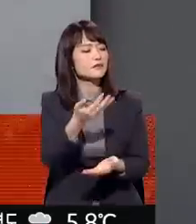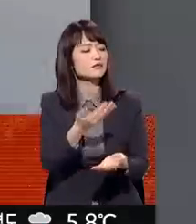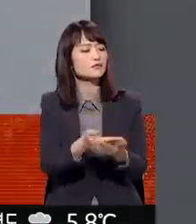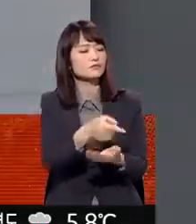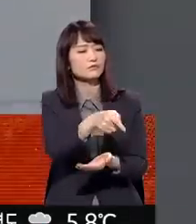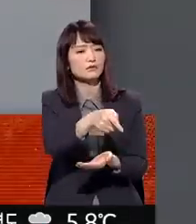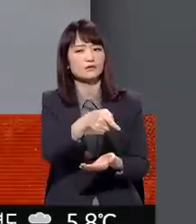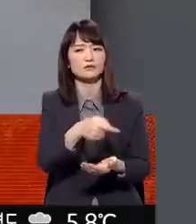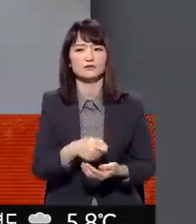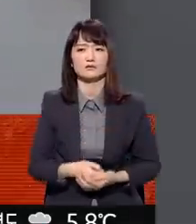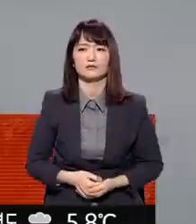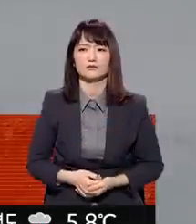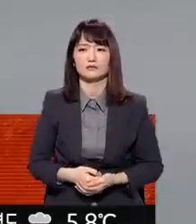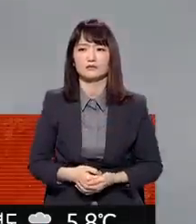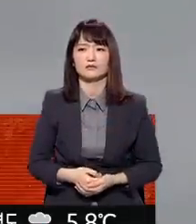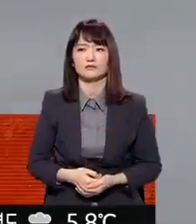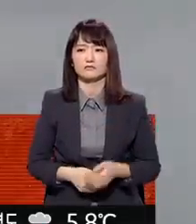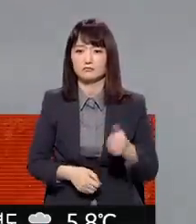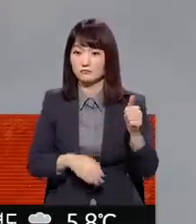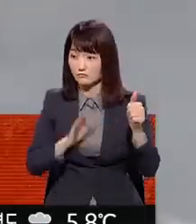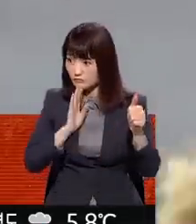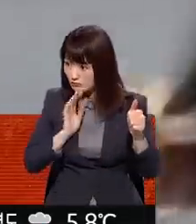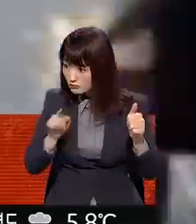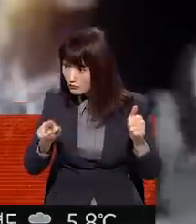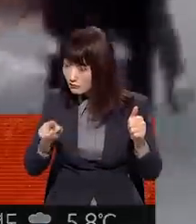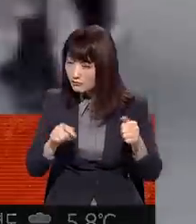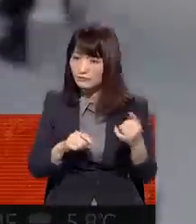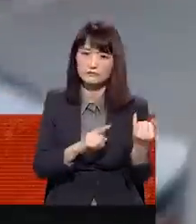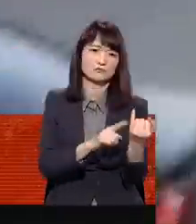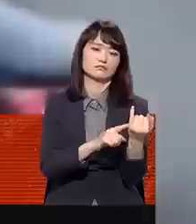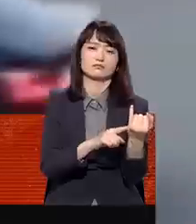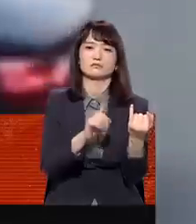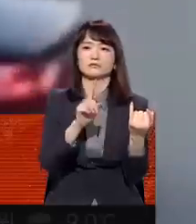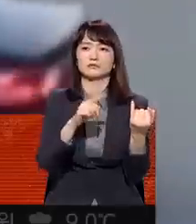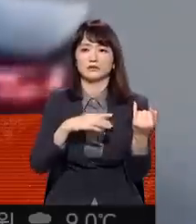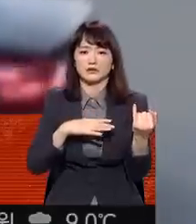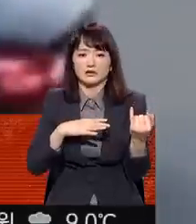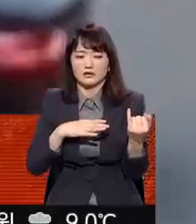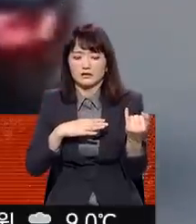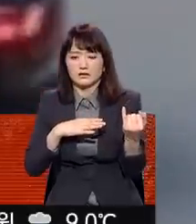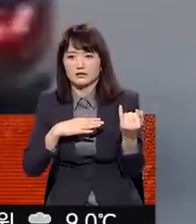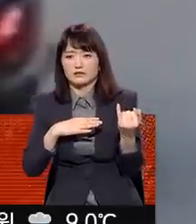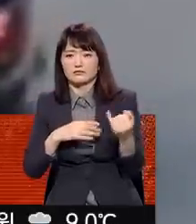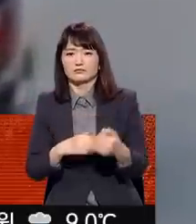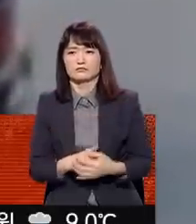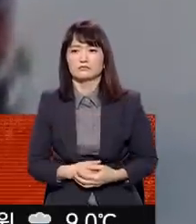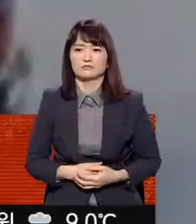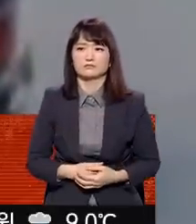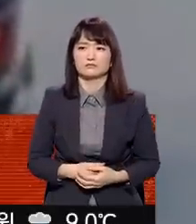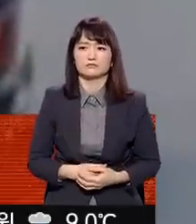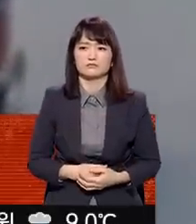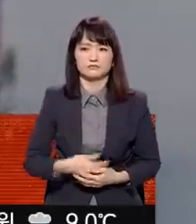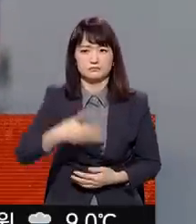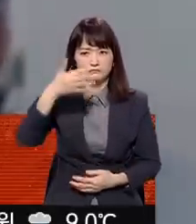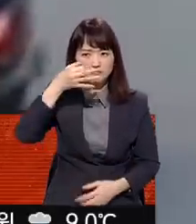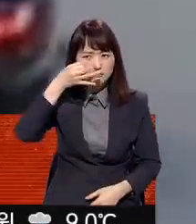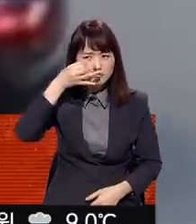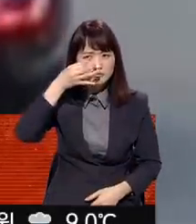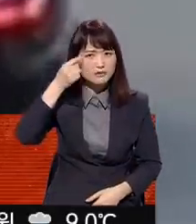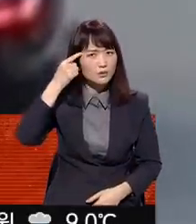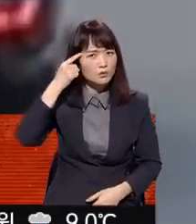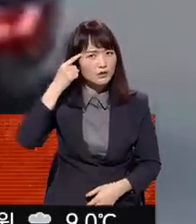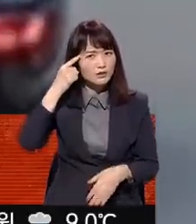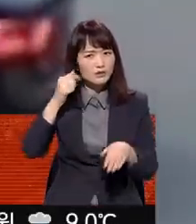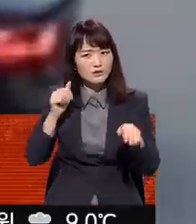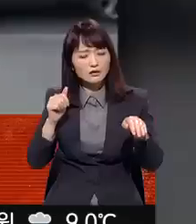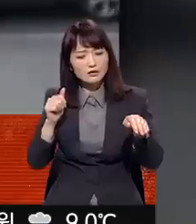경우는 오 진짜 사고 난 거 맞아요. 여성들은 사실은 이런 경우에 겁을 먹는 경우가 많거든요. 아니 저는 진짜 영상 보면서도 왜 갔다가